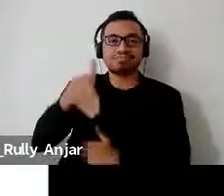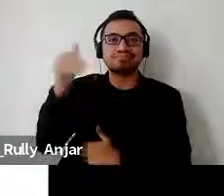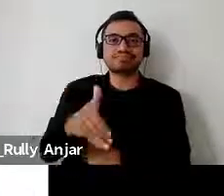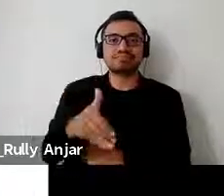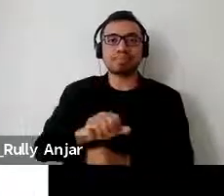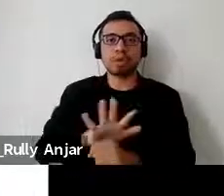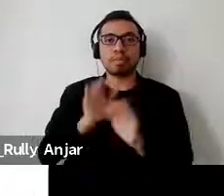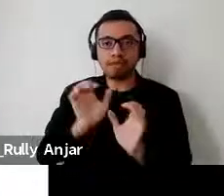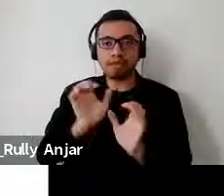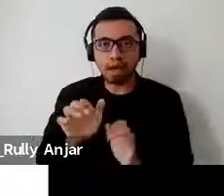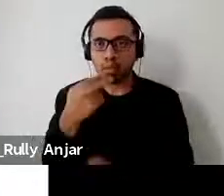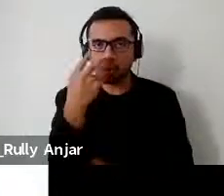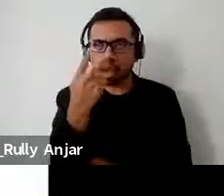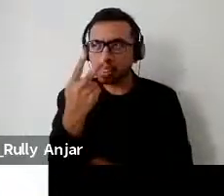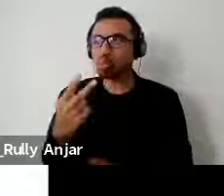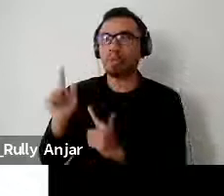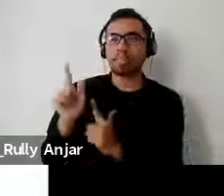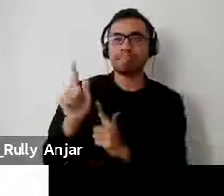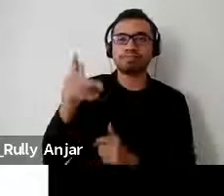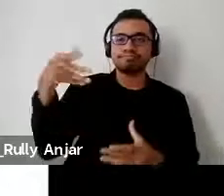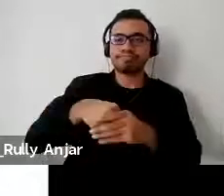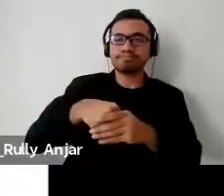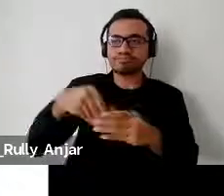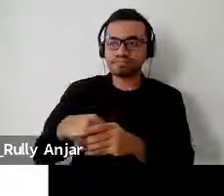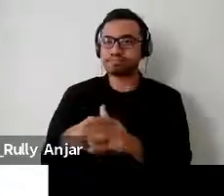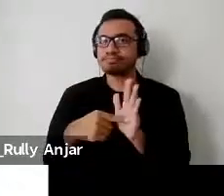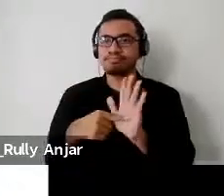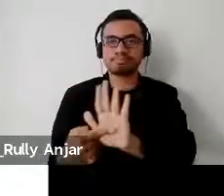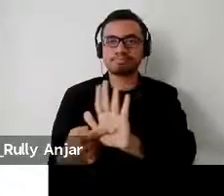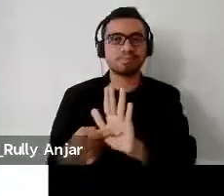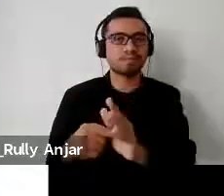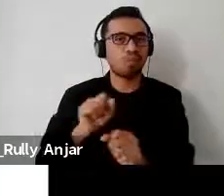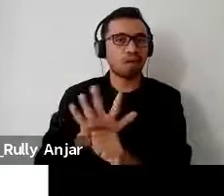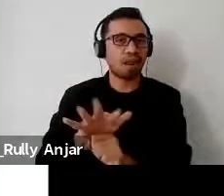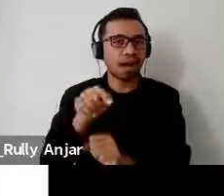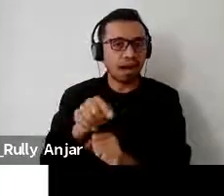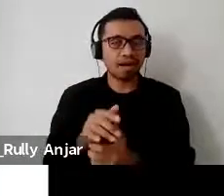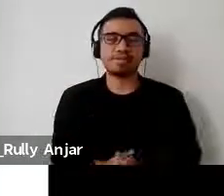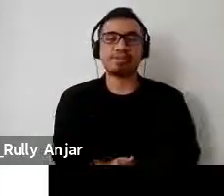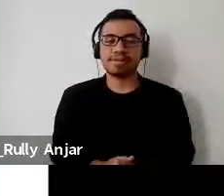bisa kita lihat. Kalau kita bicara tentang